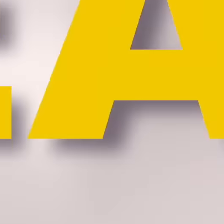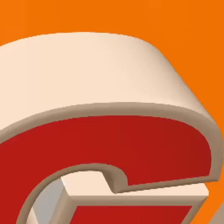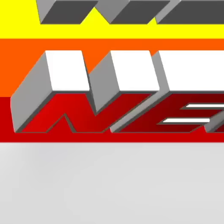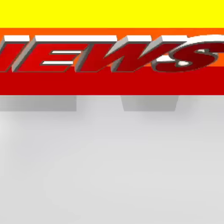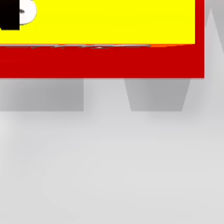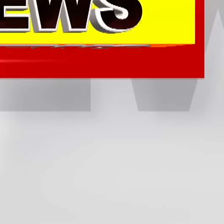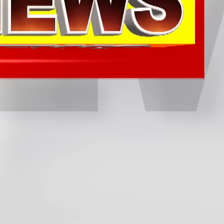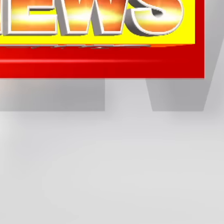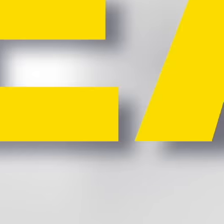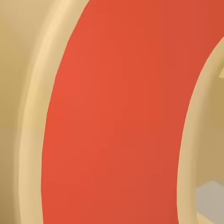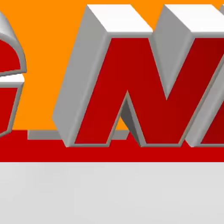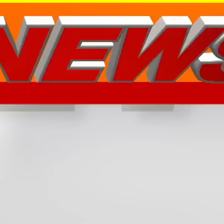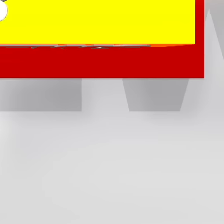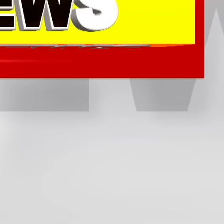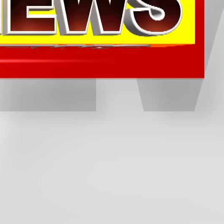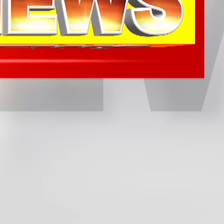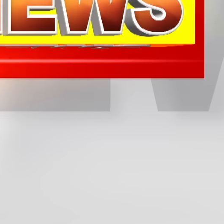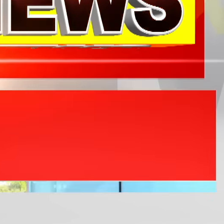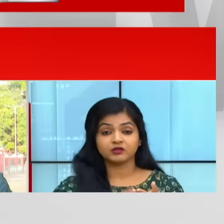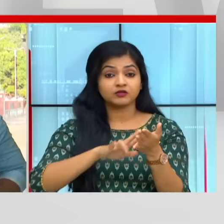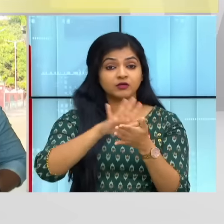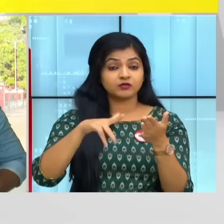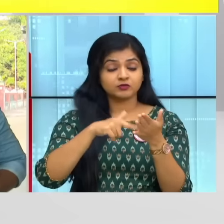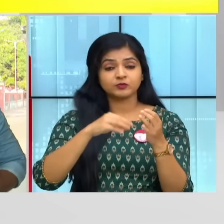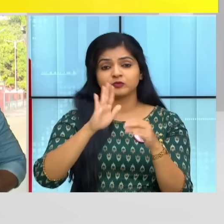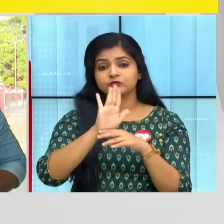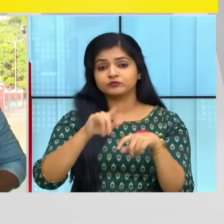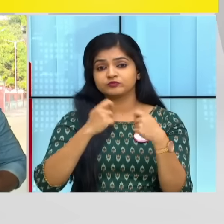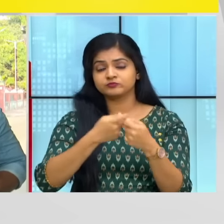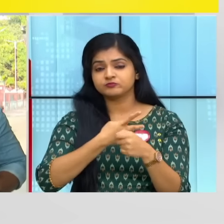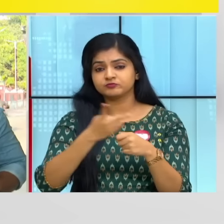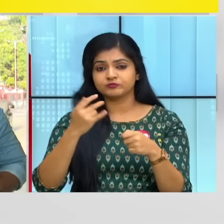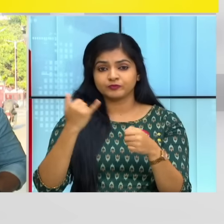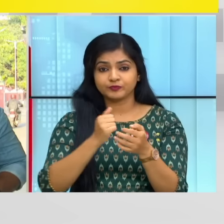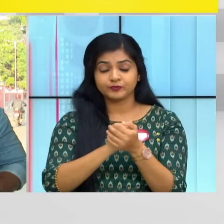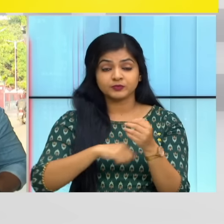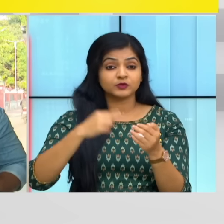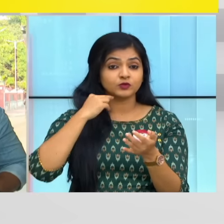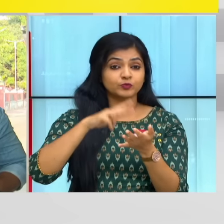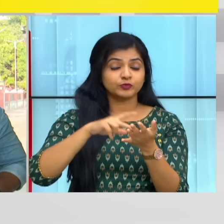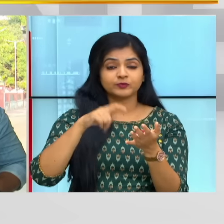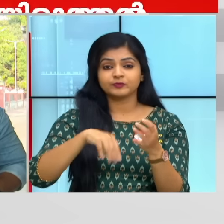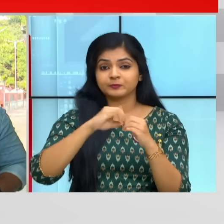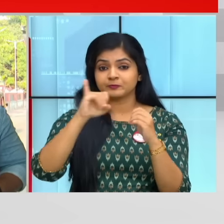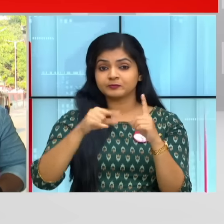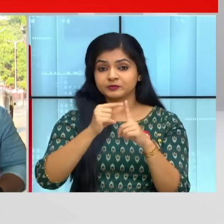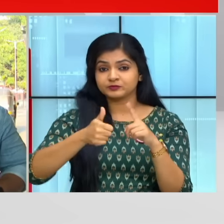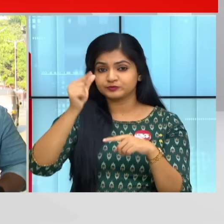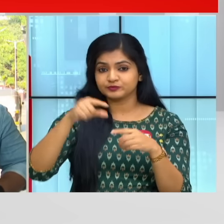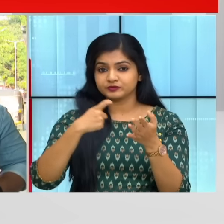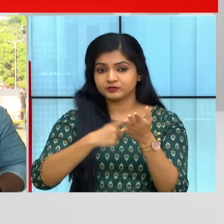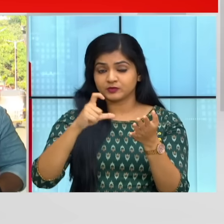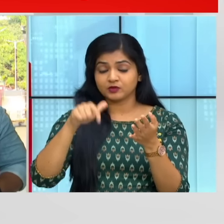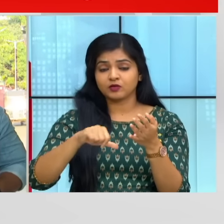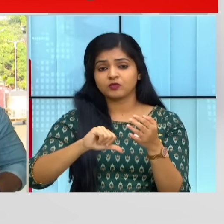കോൺഗ്രസിന് വലിയ തിരിച്ചടി ഉണ്ടാകും. അത് ദേശീയ തലത്തിലടക്കം വലിയ തിരിച്ചടി ഉണ്ടാകുമെന്ന് പറയുന്നു. തിരുവനന്തപുരത്ത് രാജീവ് ചന്ദ്രശേഖരന്റെ വിജയം അത് 100% എന്നാണ് അദ്ദേഹം പറയുന്നത്.